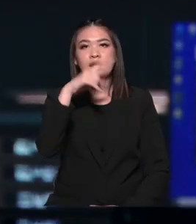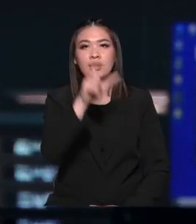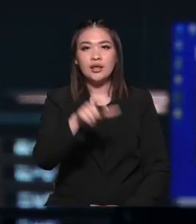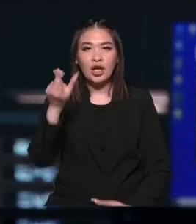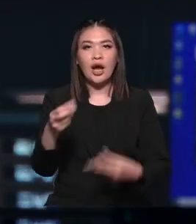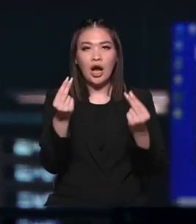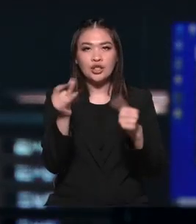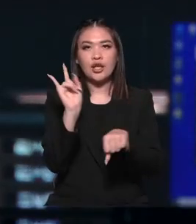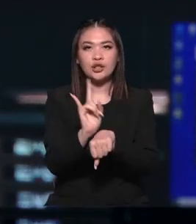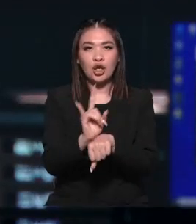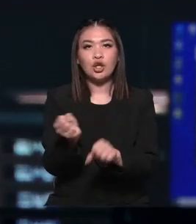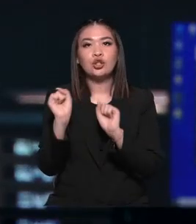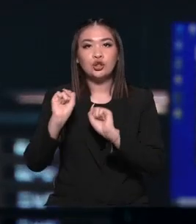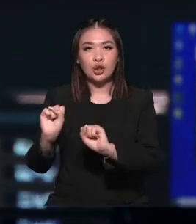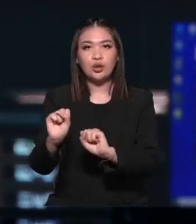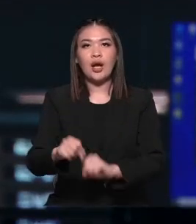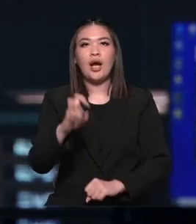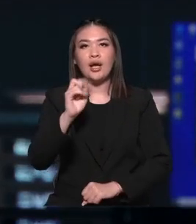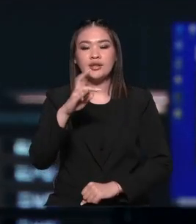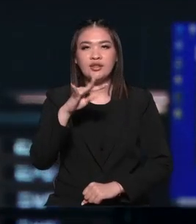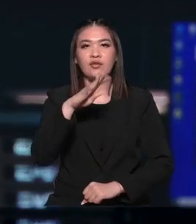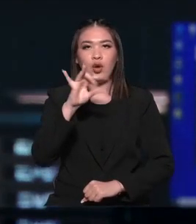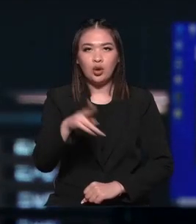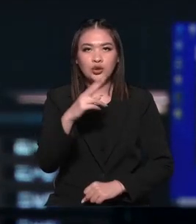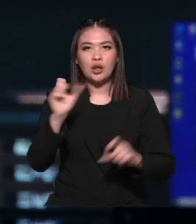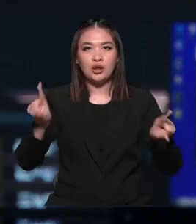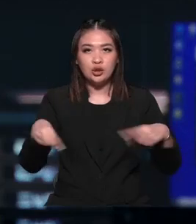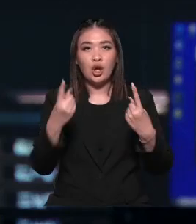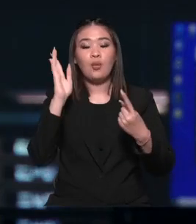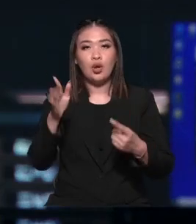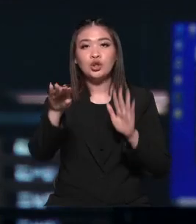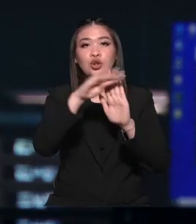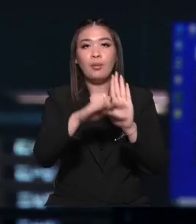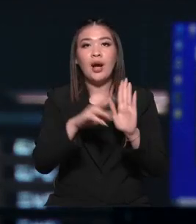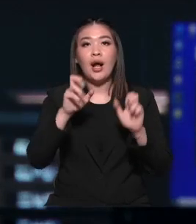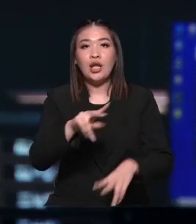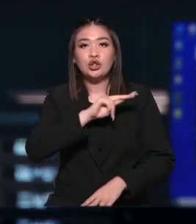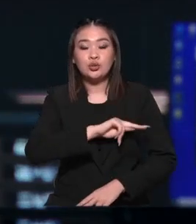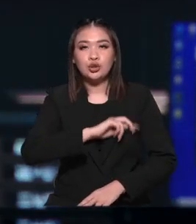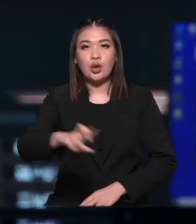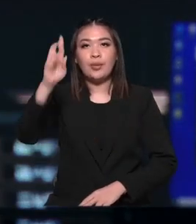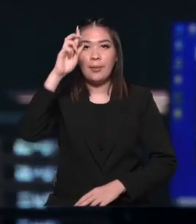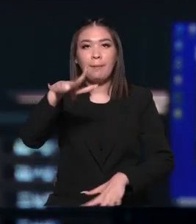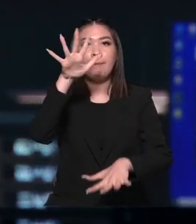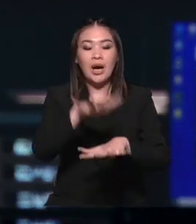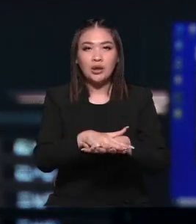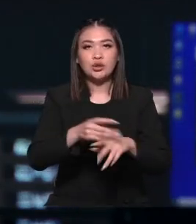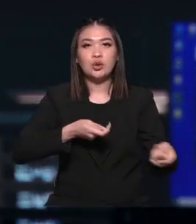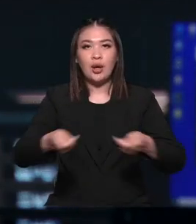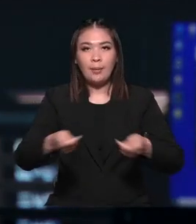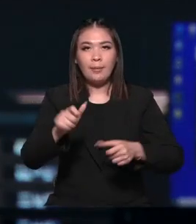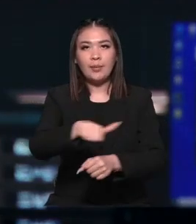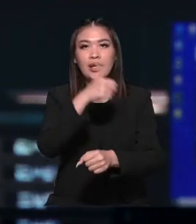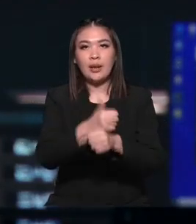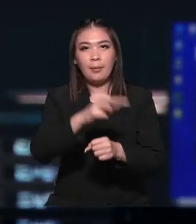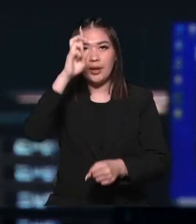Қазақстандықтардың қаржысын алаяқтардан қорғау үшін антифрод орталық құрылады. Жобаның қалай жүзеге асатынын бүгін ұлттық банк төрағасы мемлекет басшысына